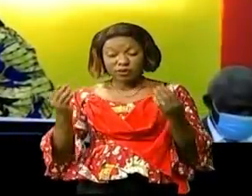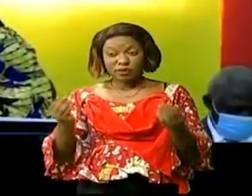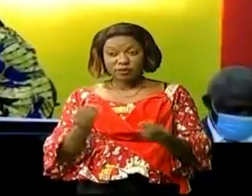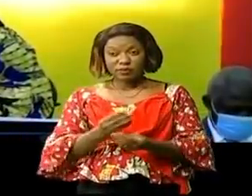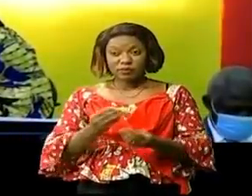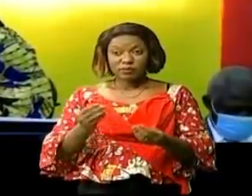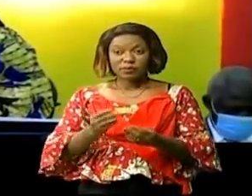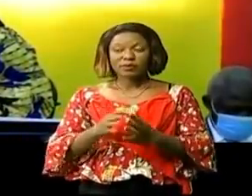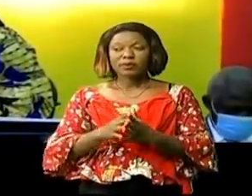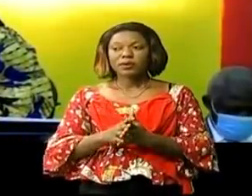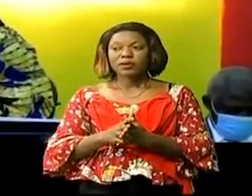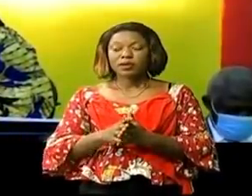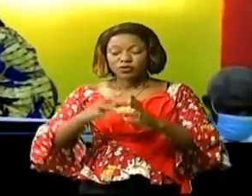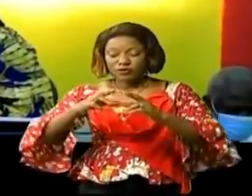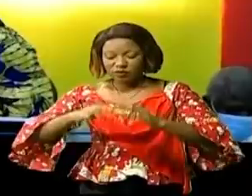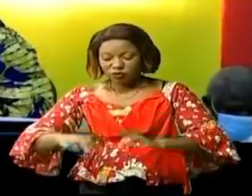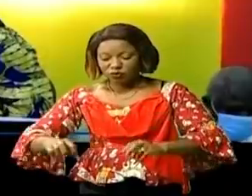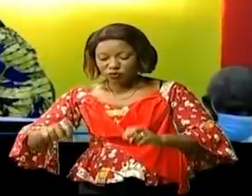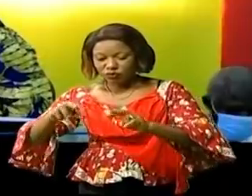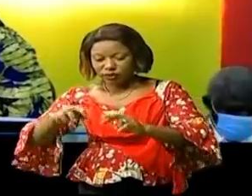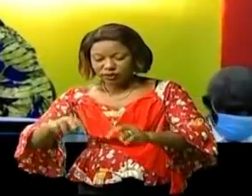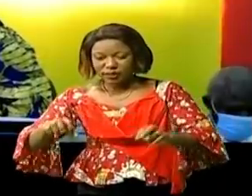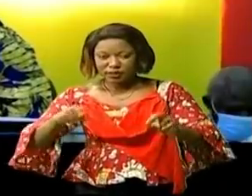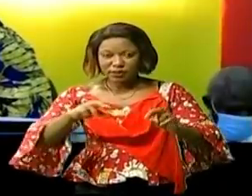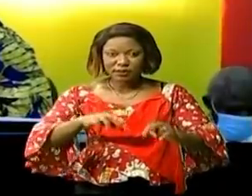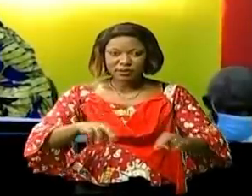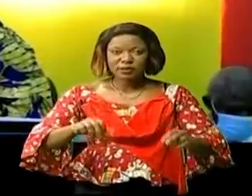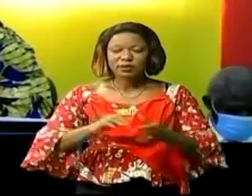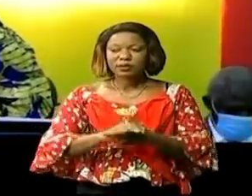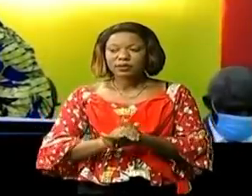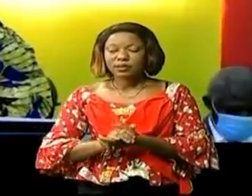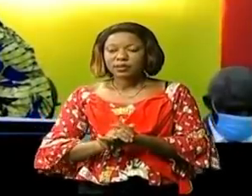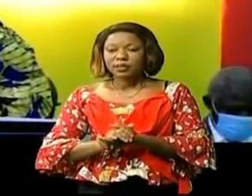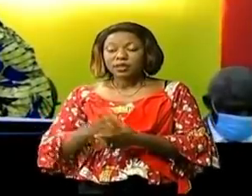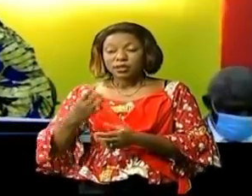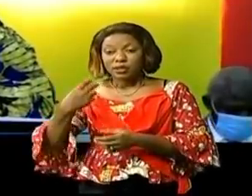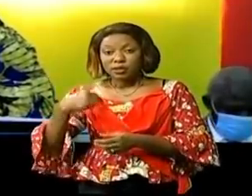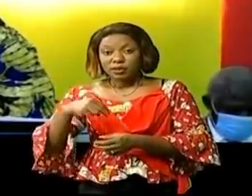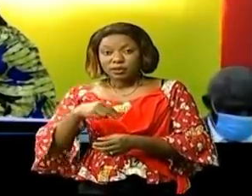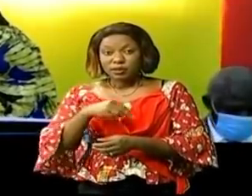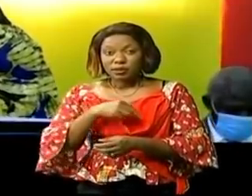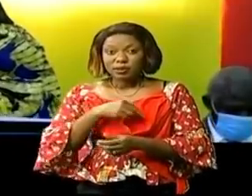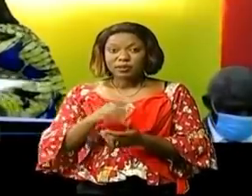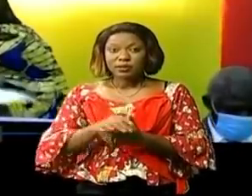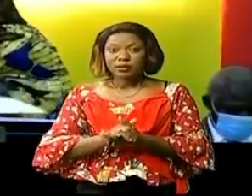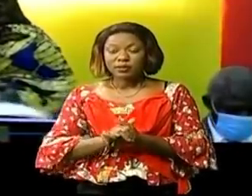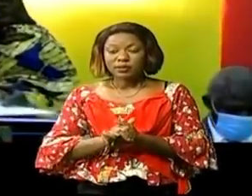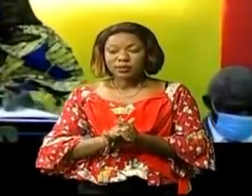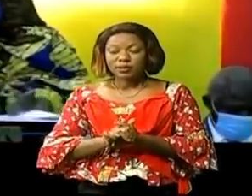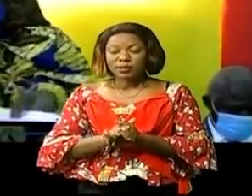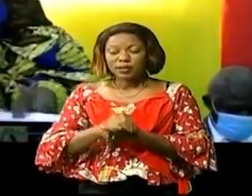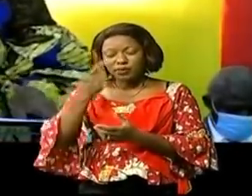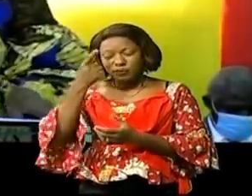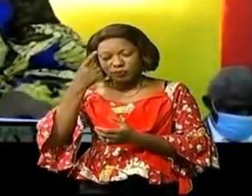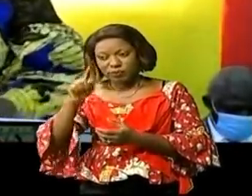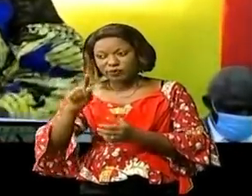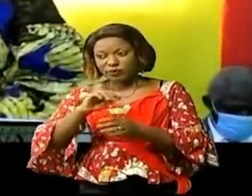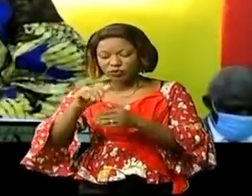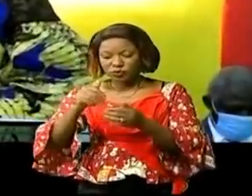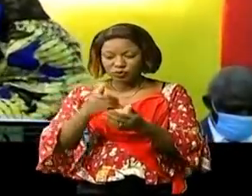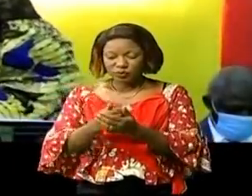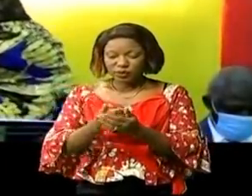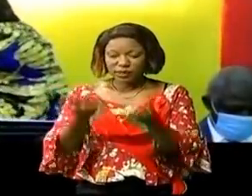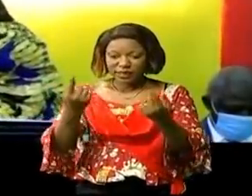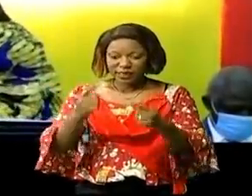de contrôle au niveau des postes de Motata à la limite avec la province du Haut-Katanga. Quant